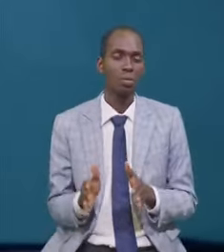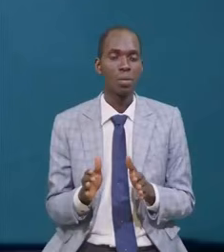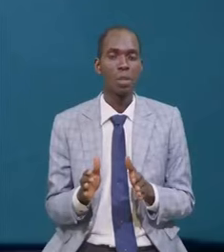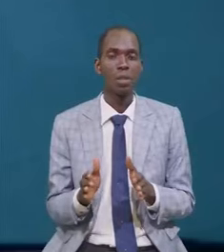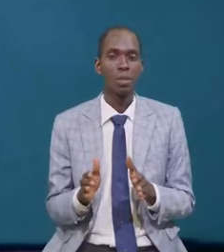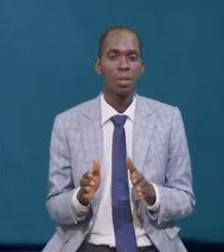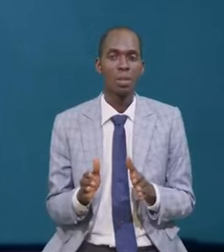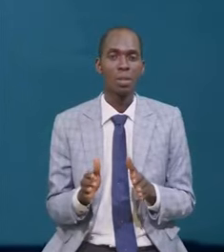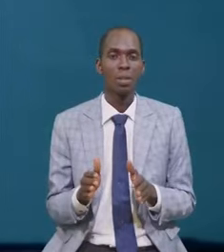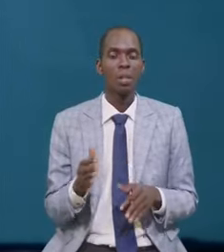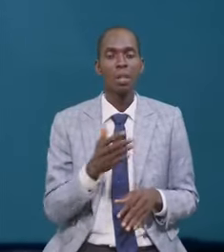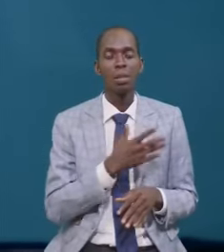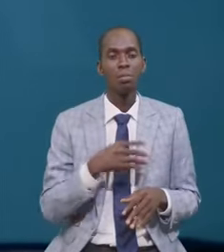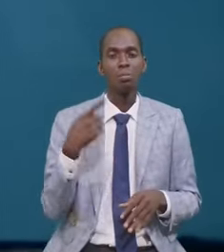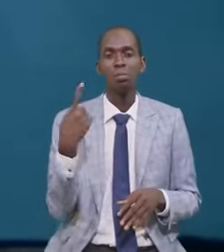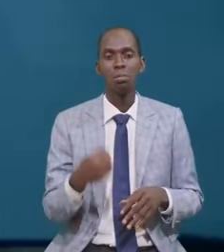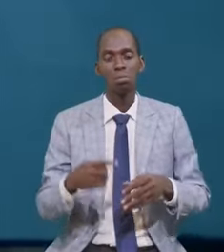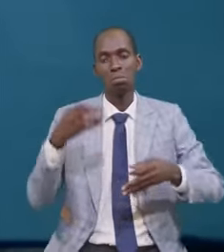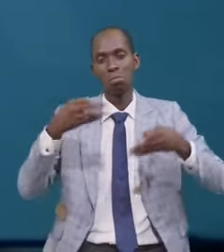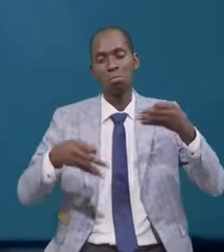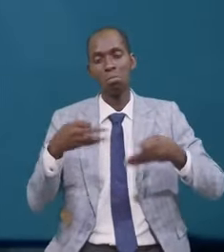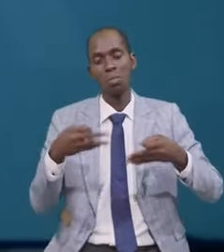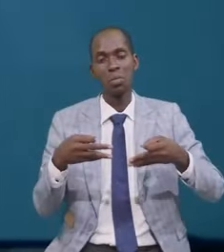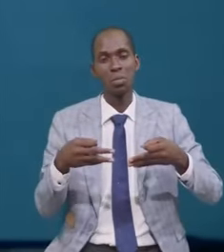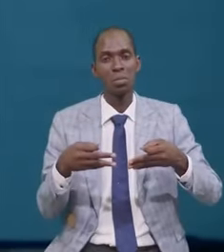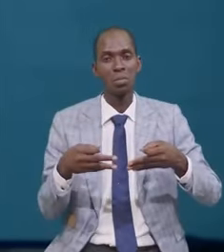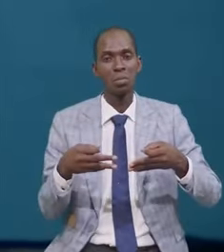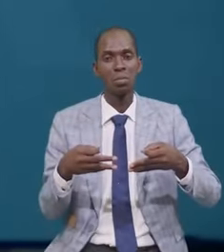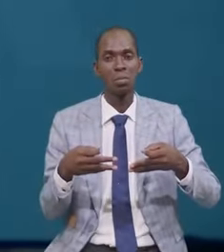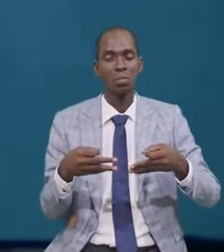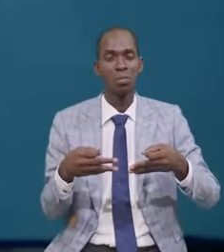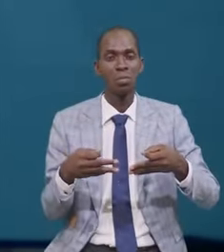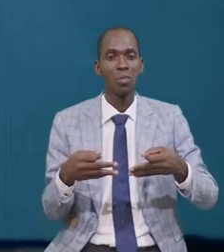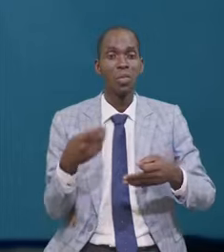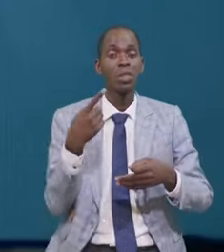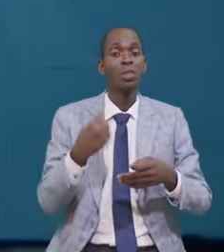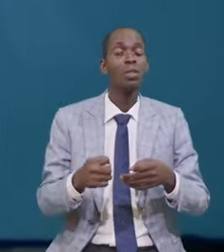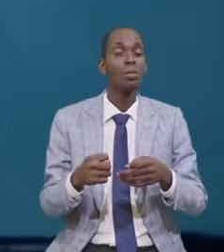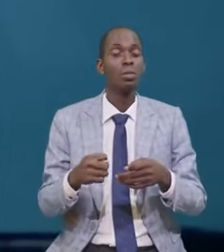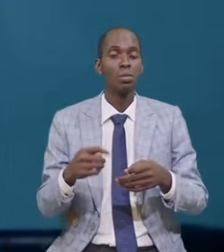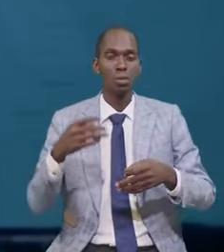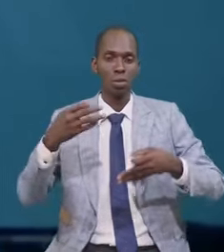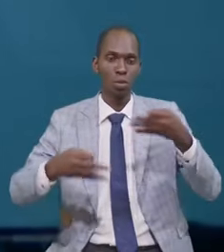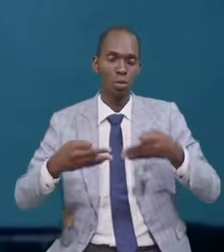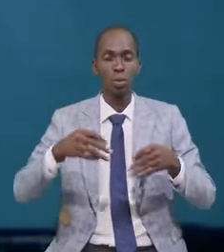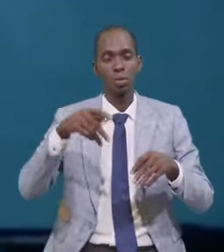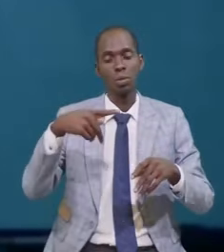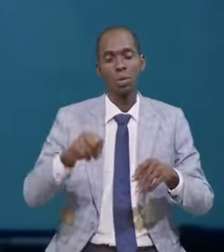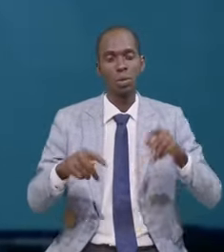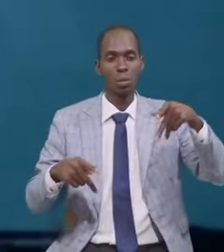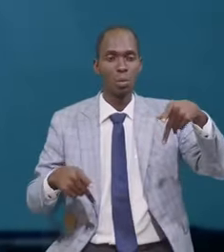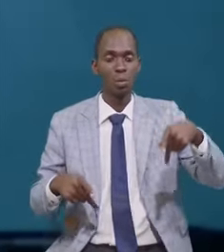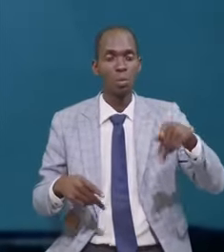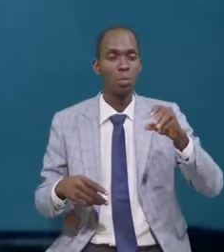మోపినవాడు, the prosecutor, అలాగే వాదించేవాడు, the judge, అలాగే న్యాయాధిపతి. Number